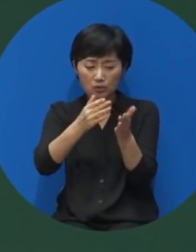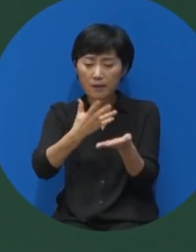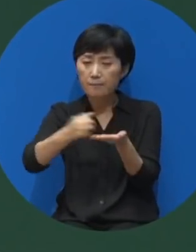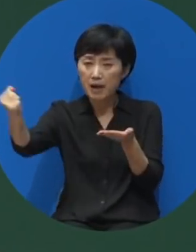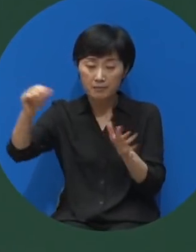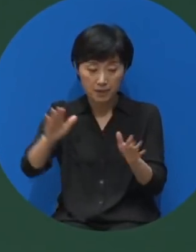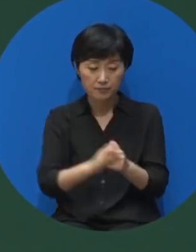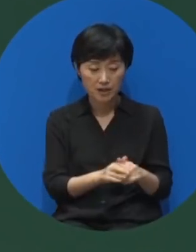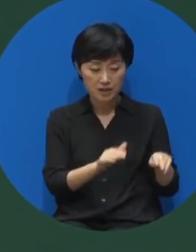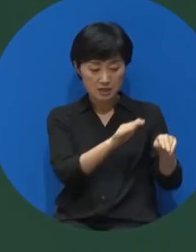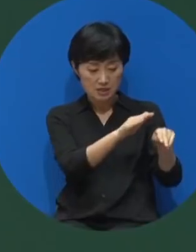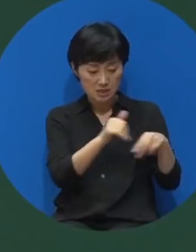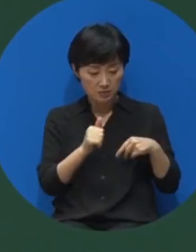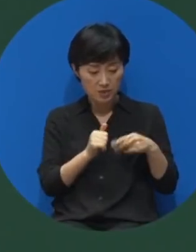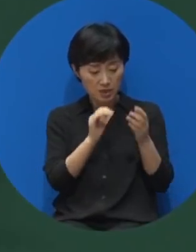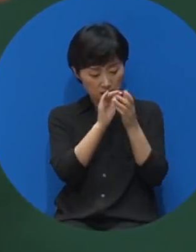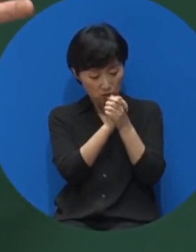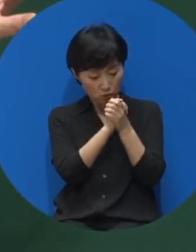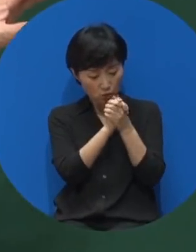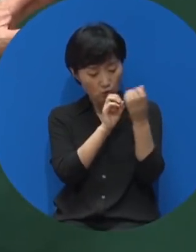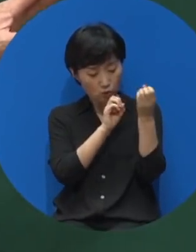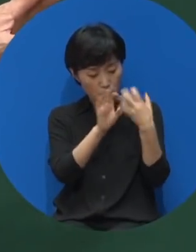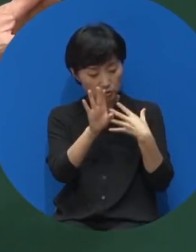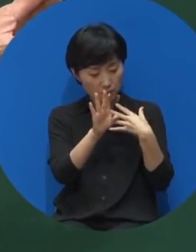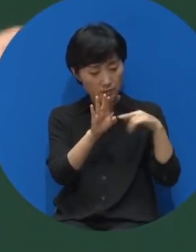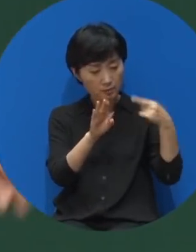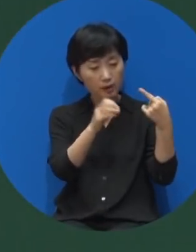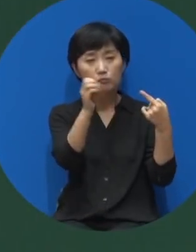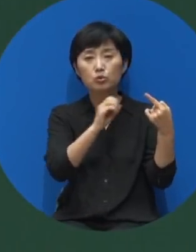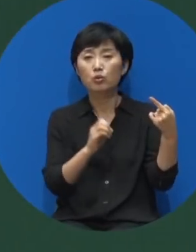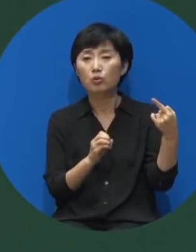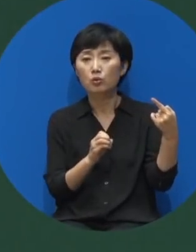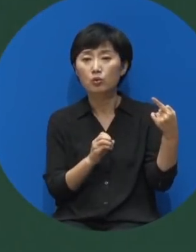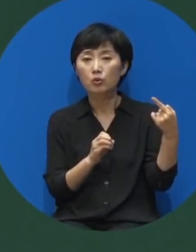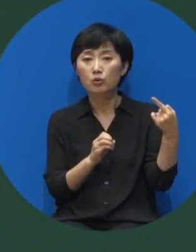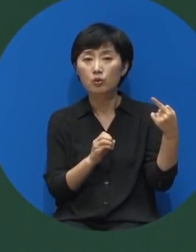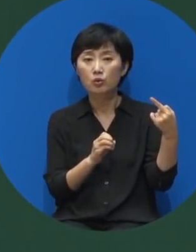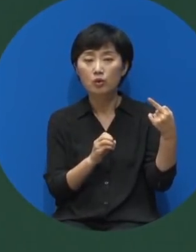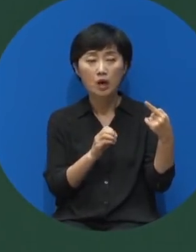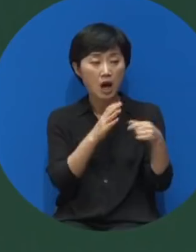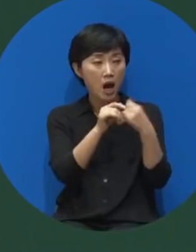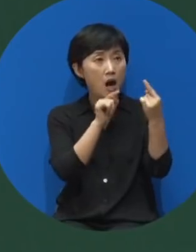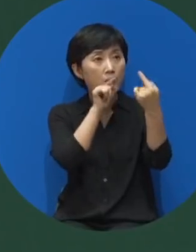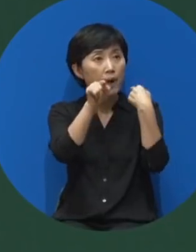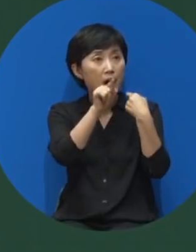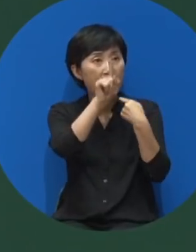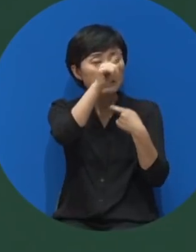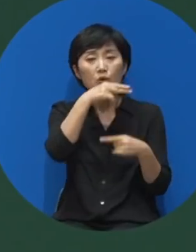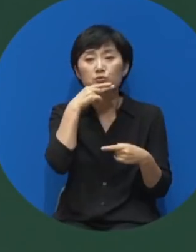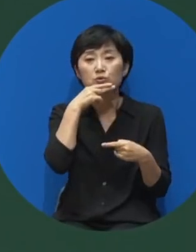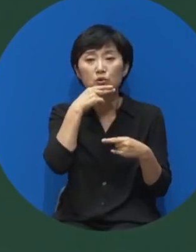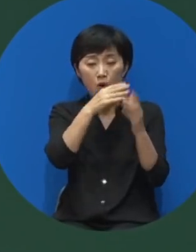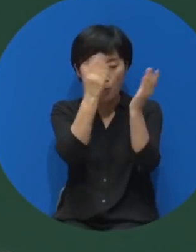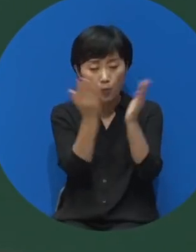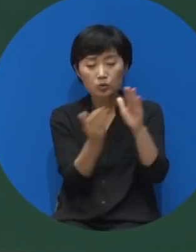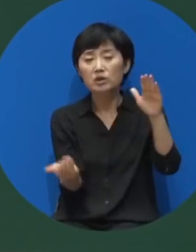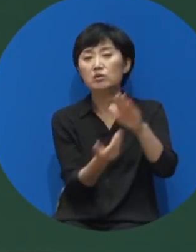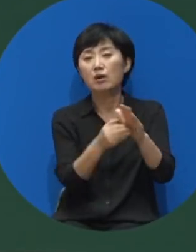말이 한마디 땅에 떨어지지 않았는데 언약궤 빼앗겼단 말이에요? 어떻게 되죠?